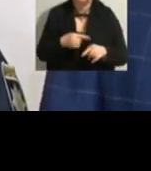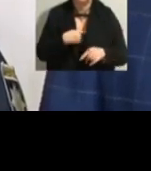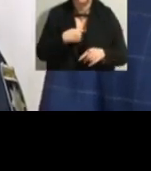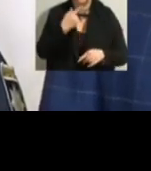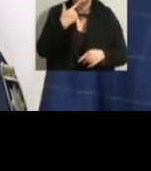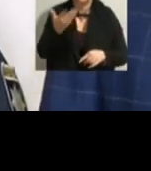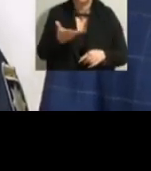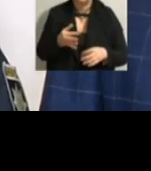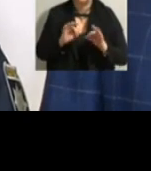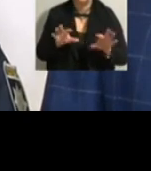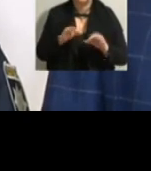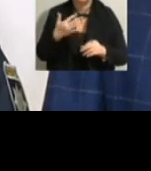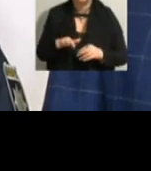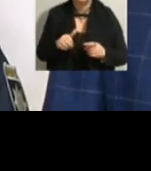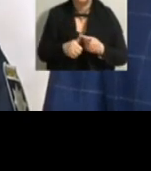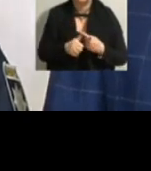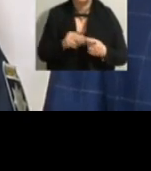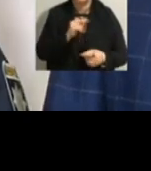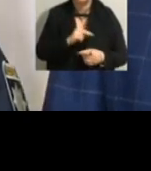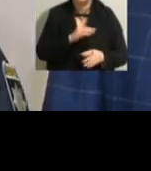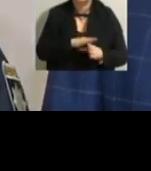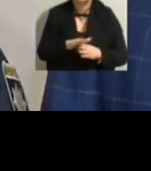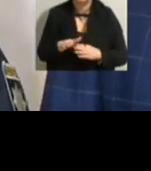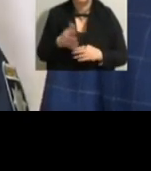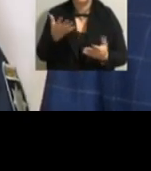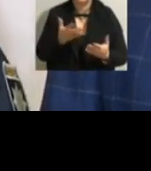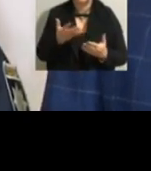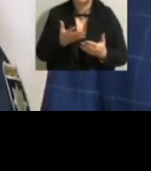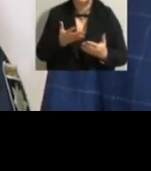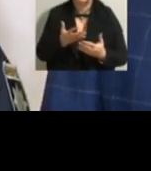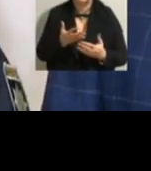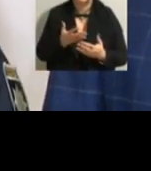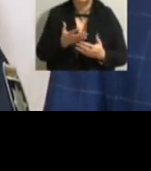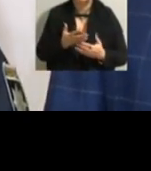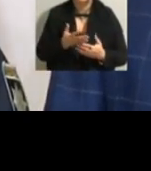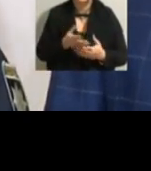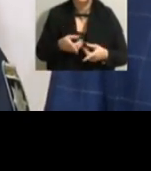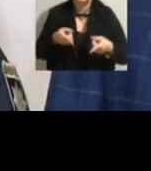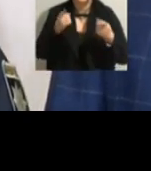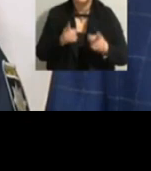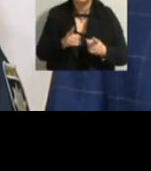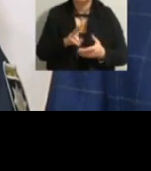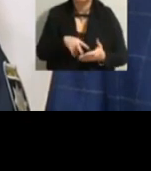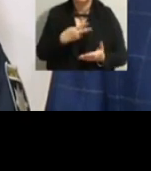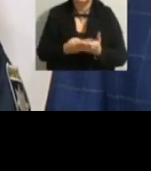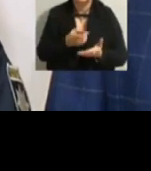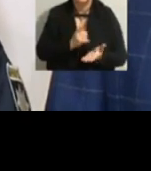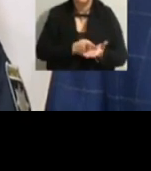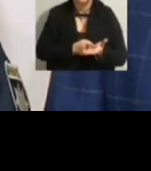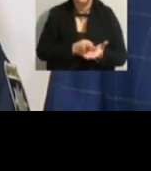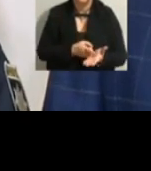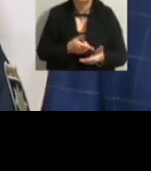вже перше напрацювання, які є, які дійсно показують